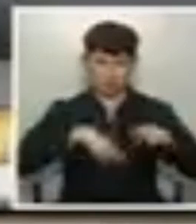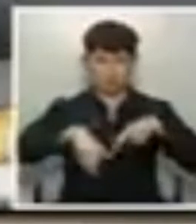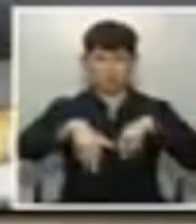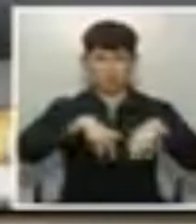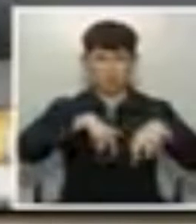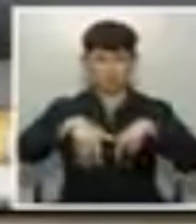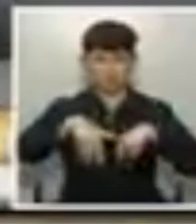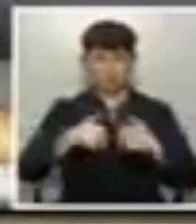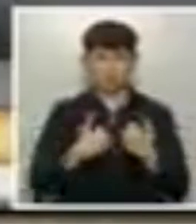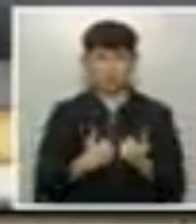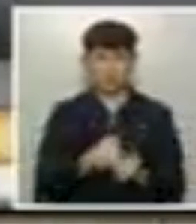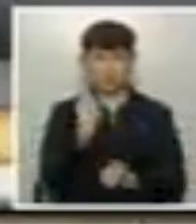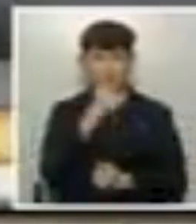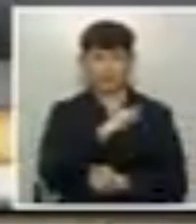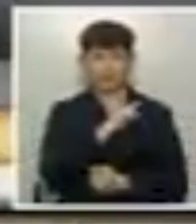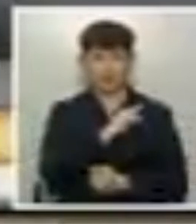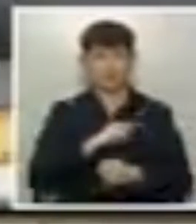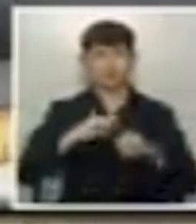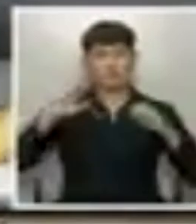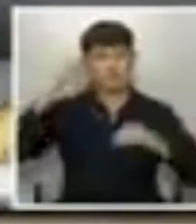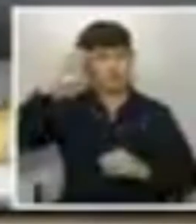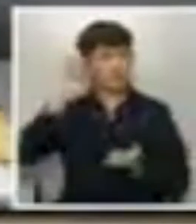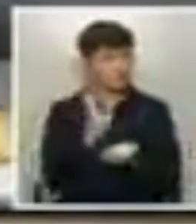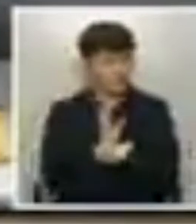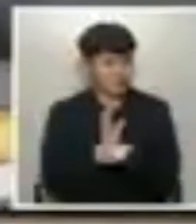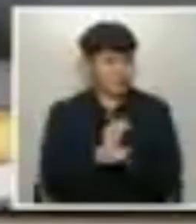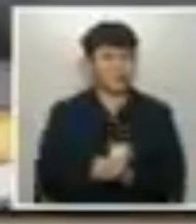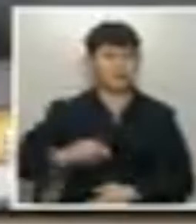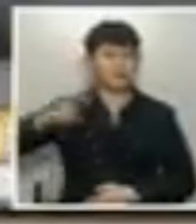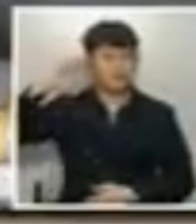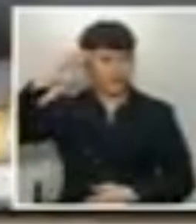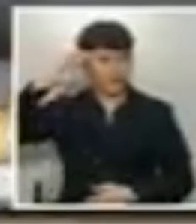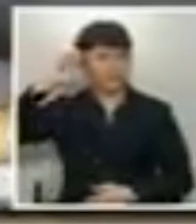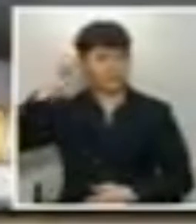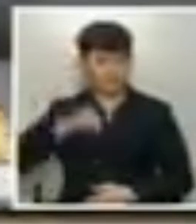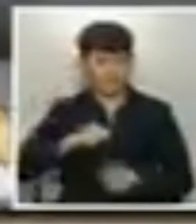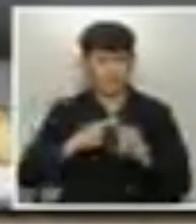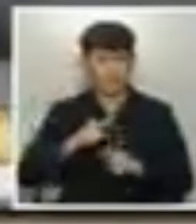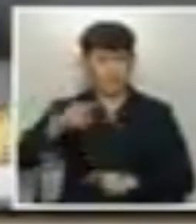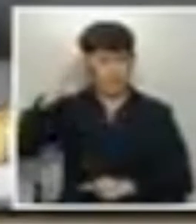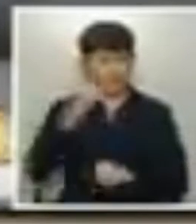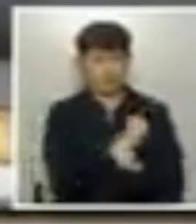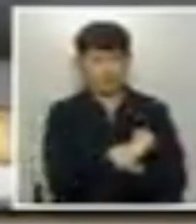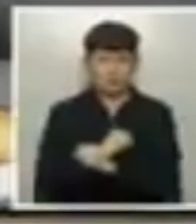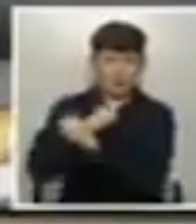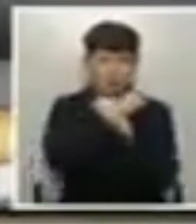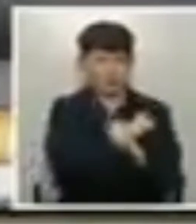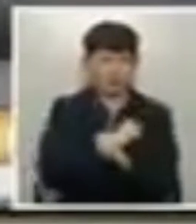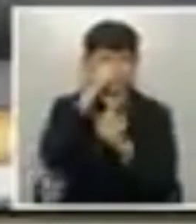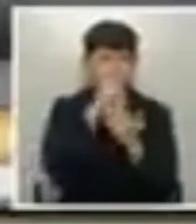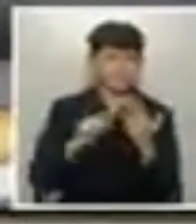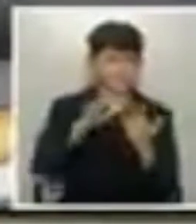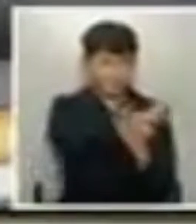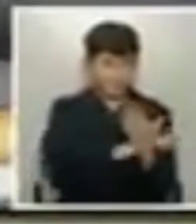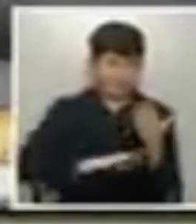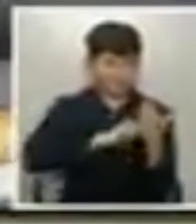นเนี่ย เป็นของตำรวจและฝ่ายปกครองสำหรับทหารนั้นเนี่ยดูแลป้องกันประเทศและเอก